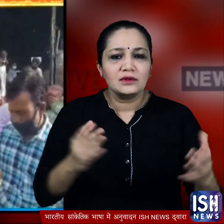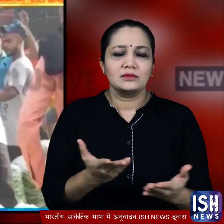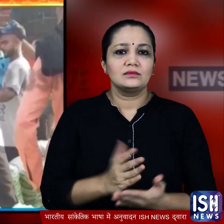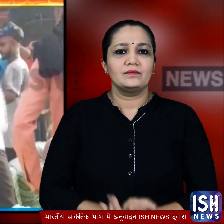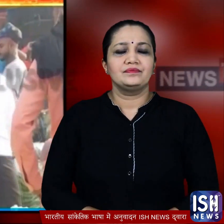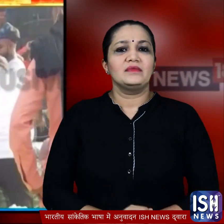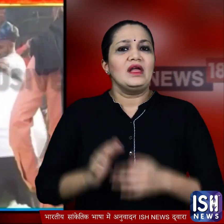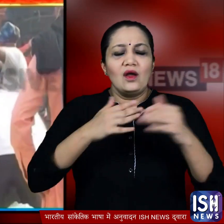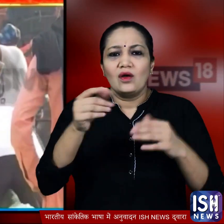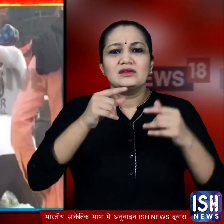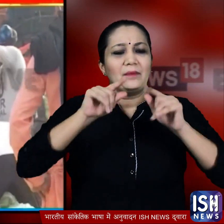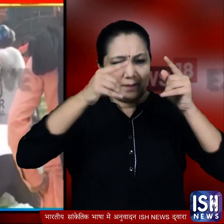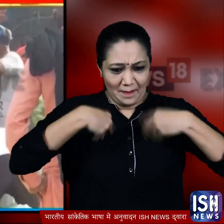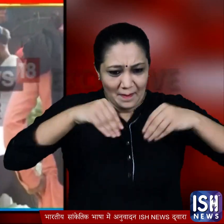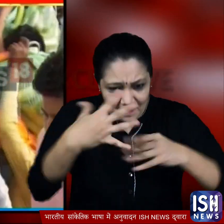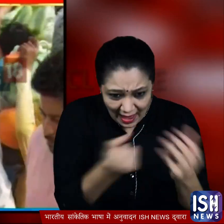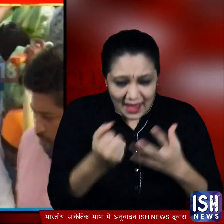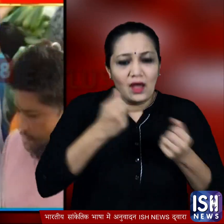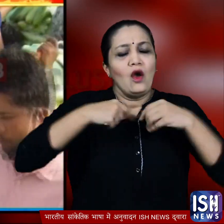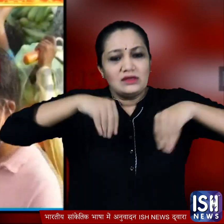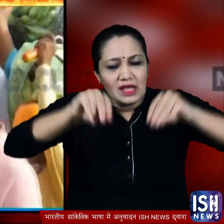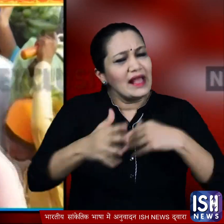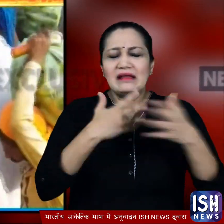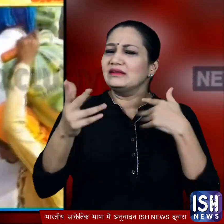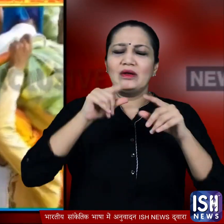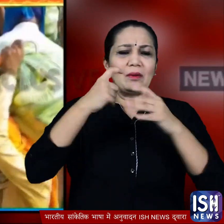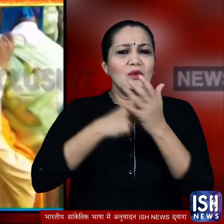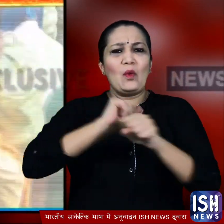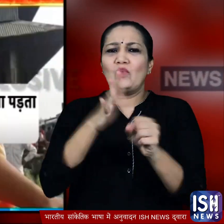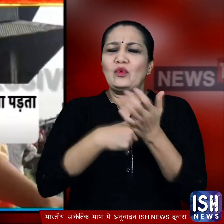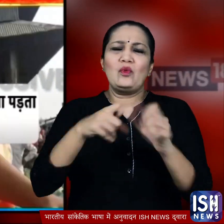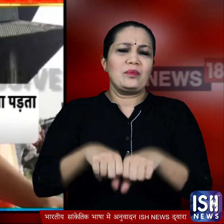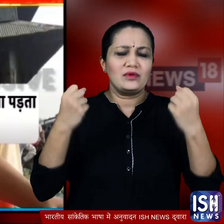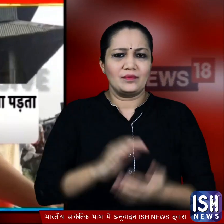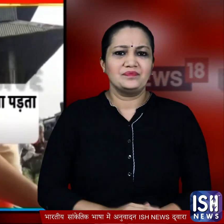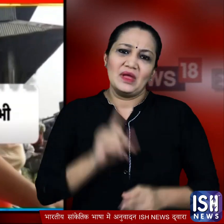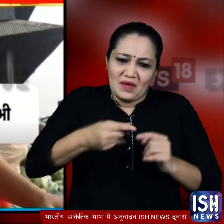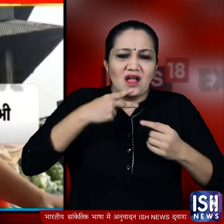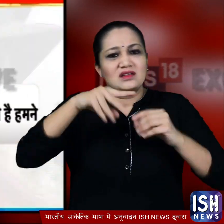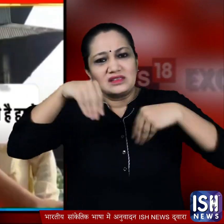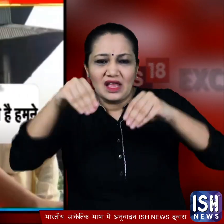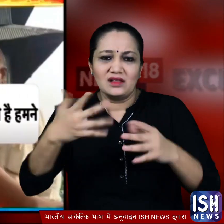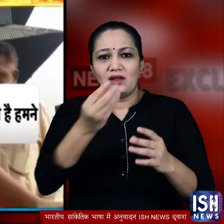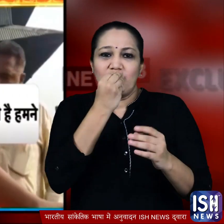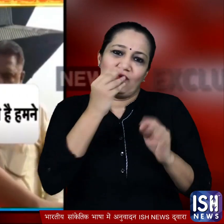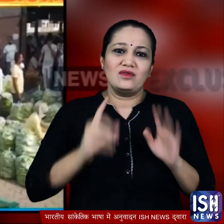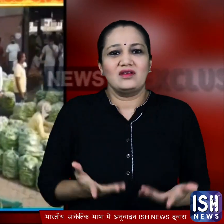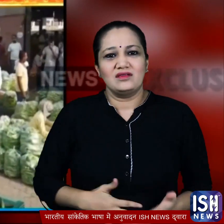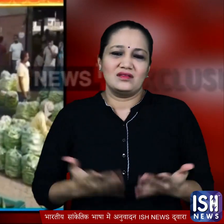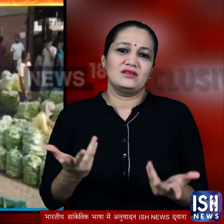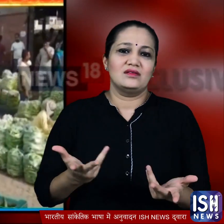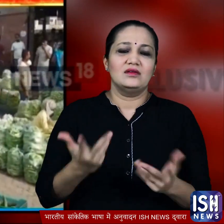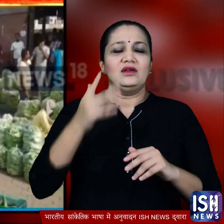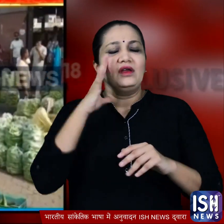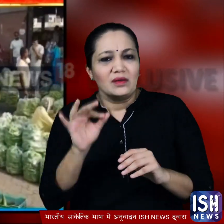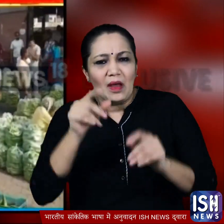नहीं समझा। चाहे वो ग्राहक हों या व्यापारी, सभी कोरोना नियमों का मजाक उड़ाते दिखे। तो भाई बेचना पड़ता ही हमको भी, रोटी तो खानी है हमने। इस